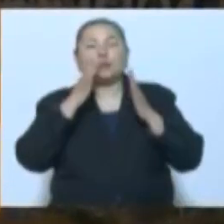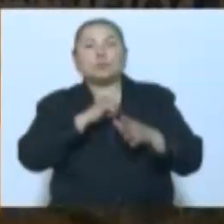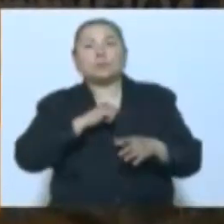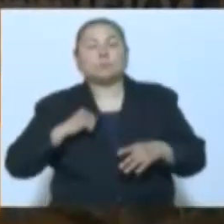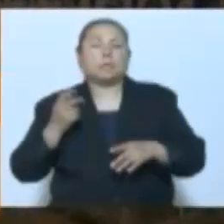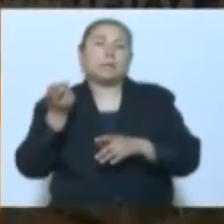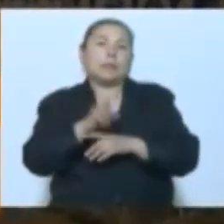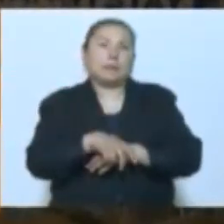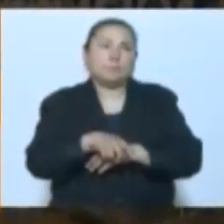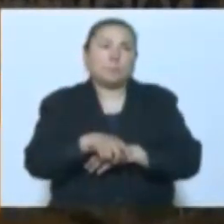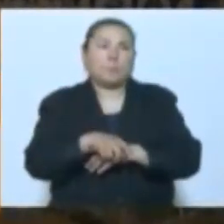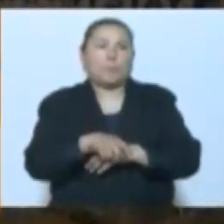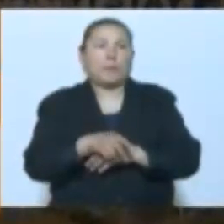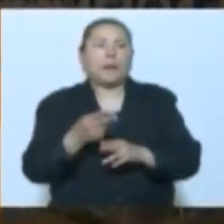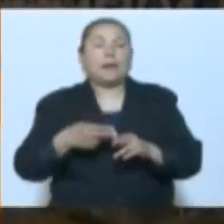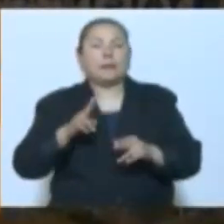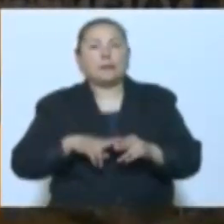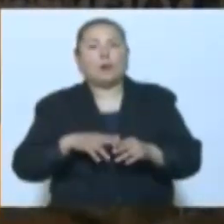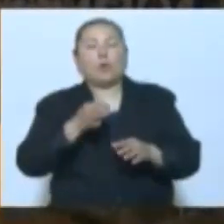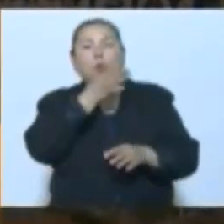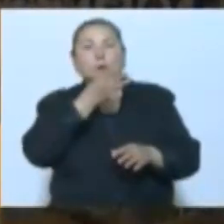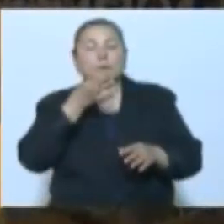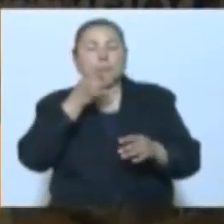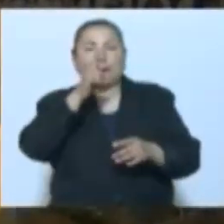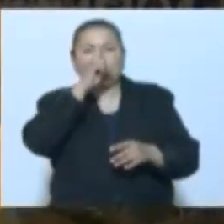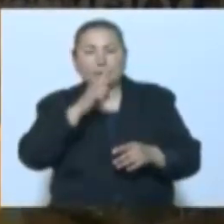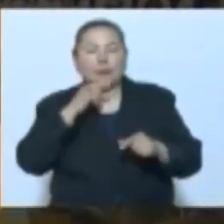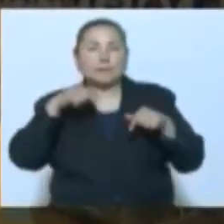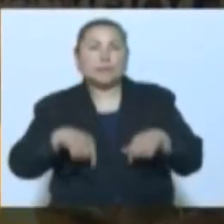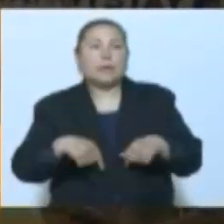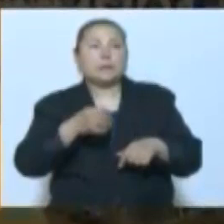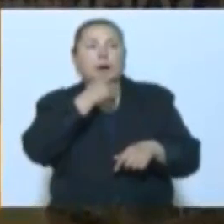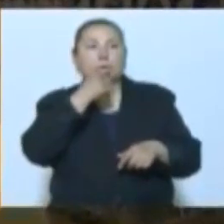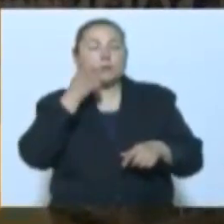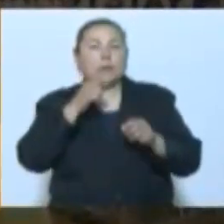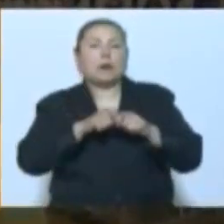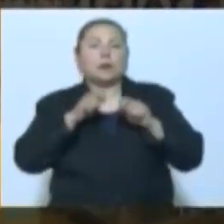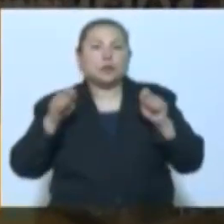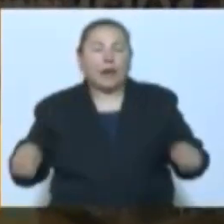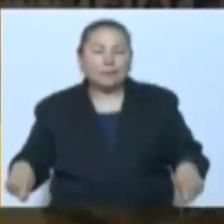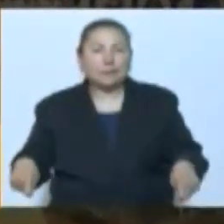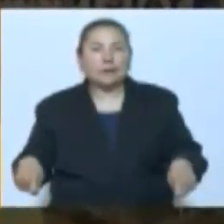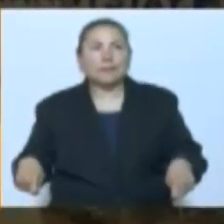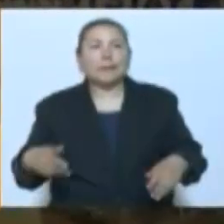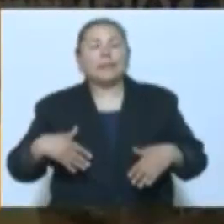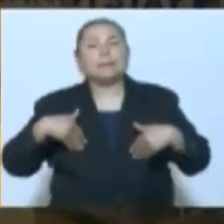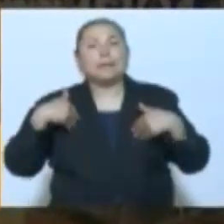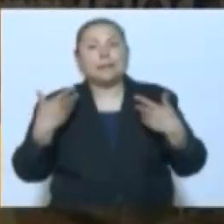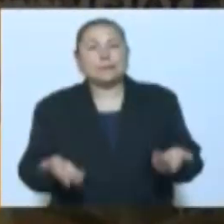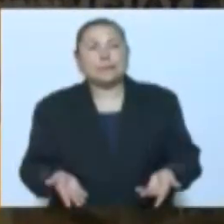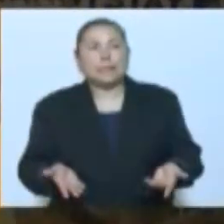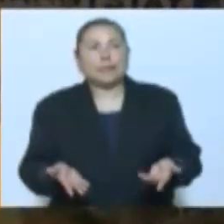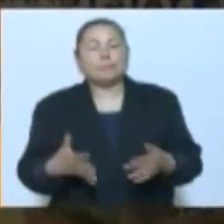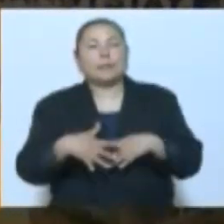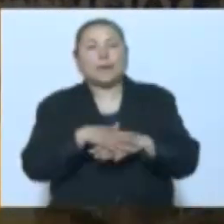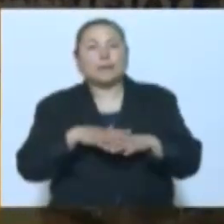келдім. Осы ораза айында осы жерден аузымды ашайын, және де осы тілектерімді тілейін.